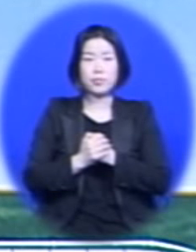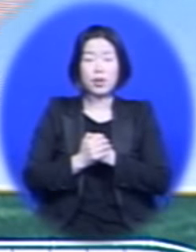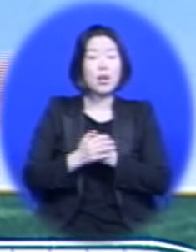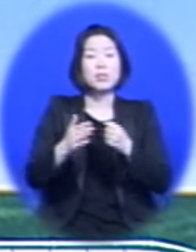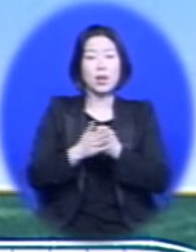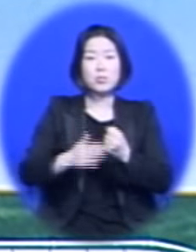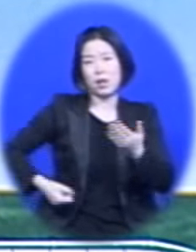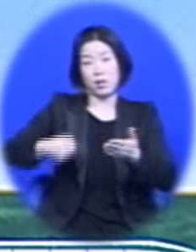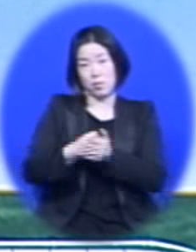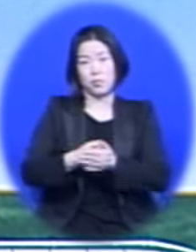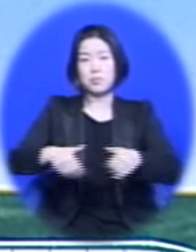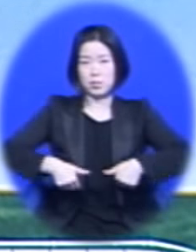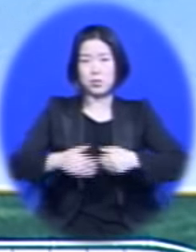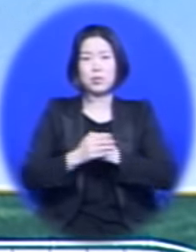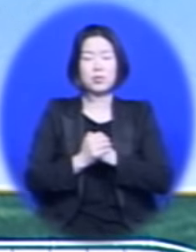그러니까 결단해야 됩니다.